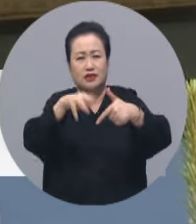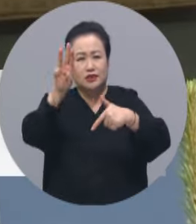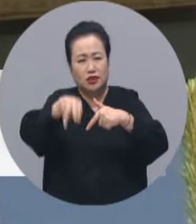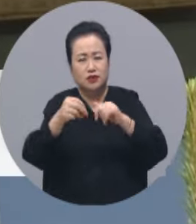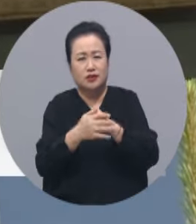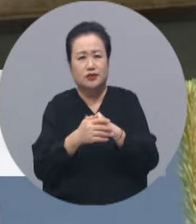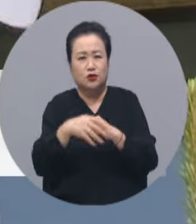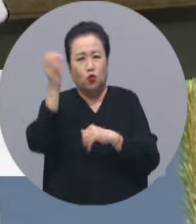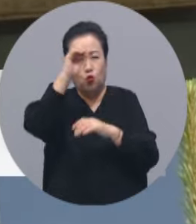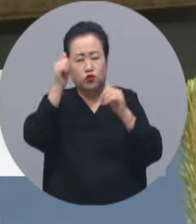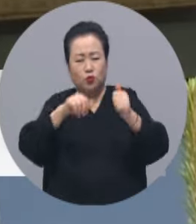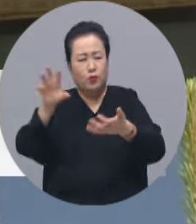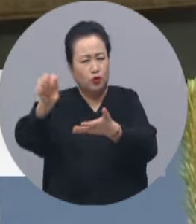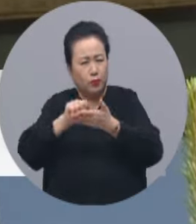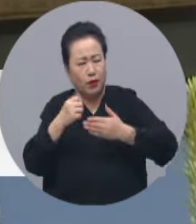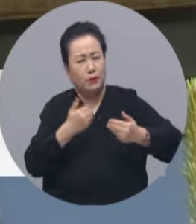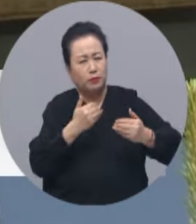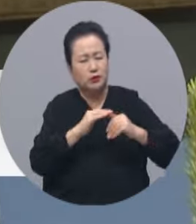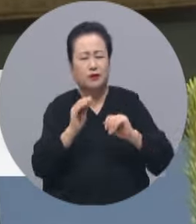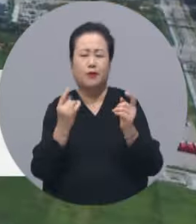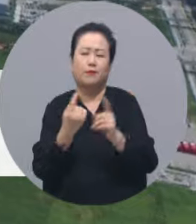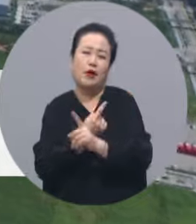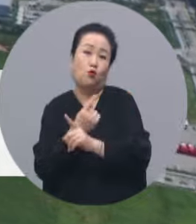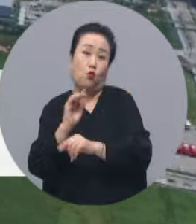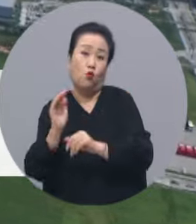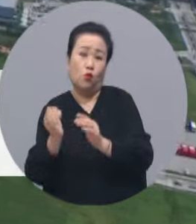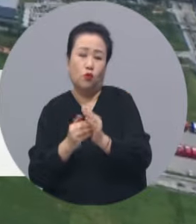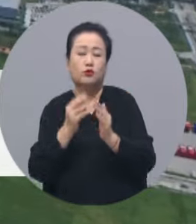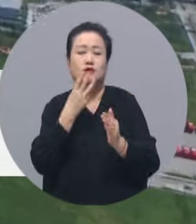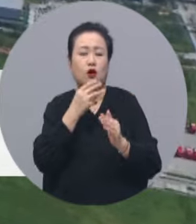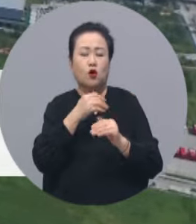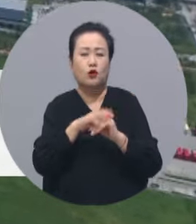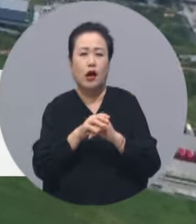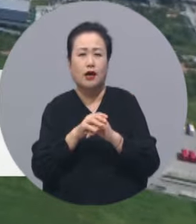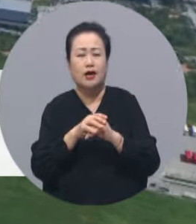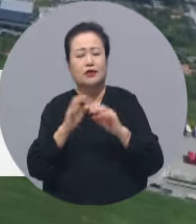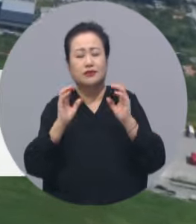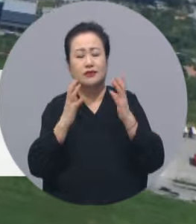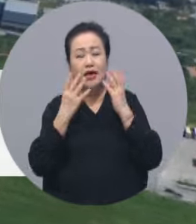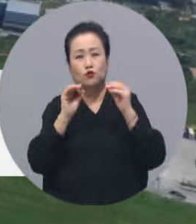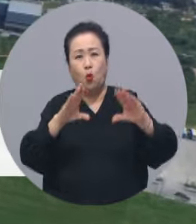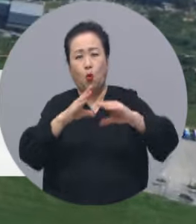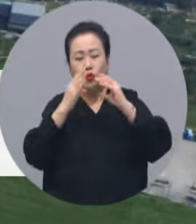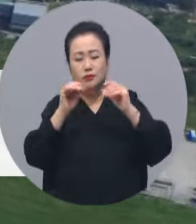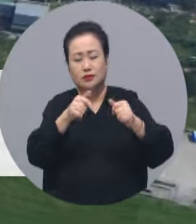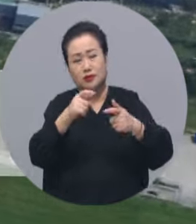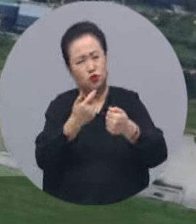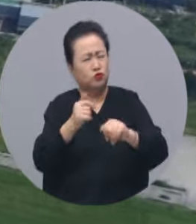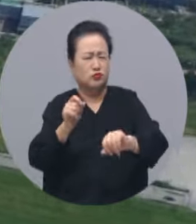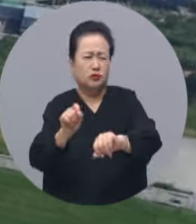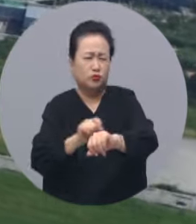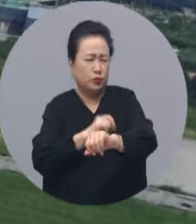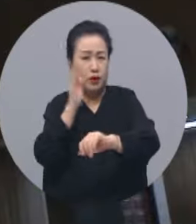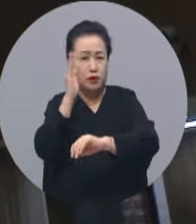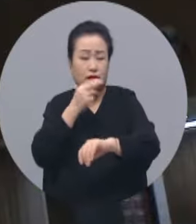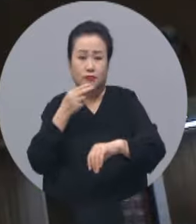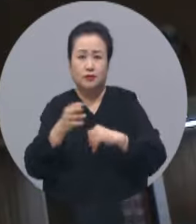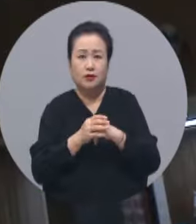인천은 고등법원 유치 급선무로 방향을 틀었고 서울과 세종시도 지금은 별다른 주장을 내세우지 않고